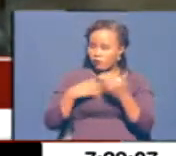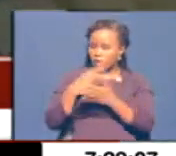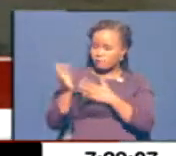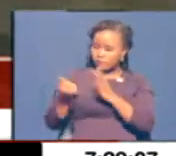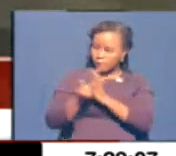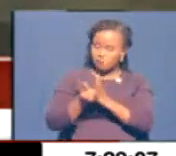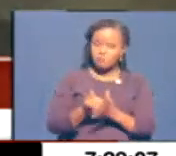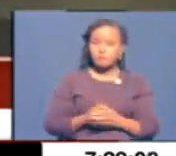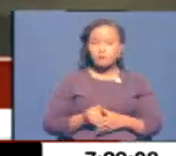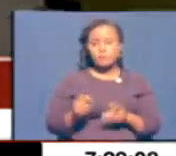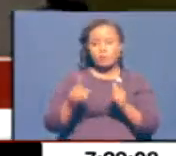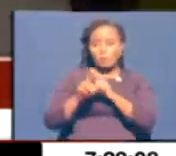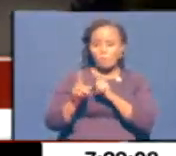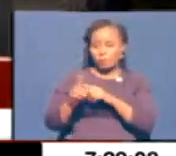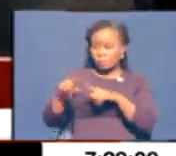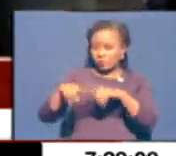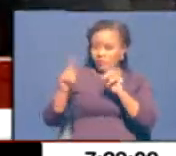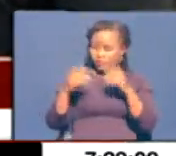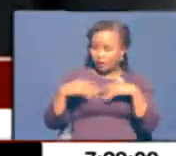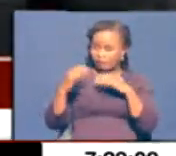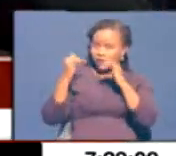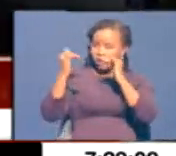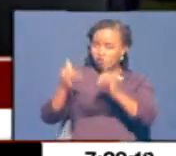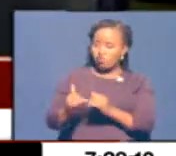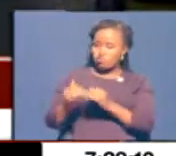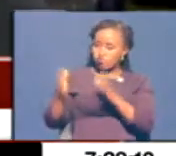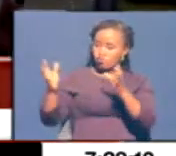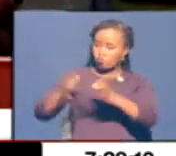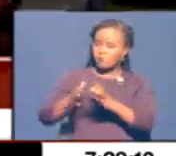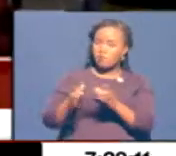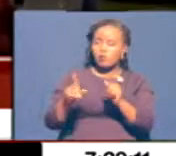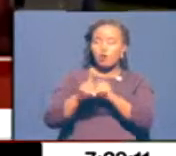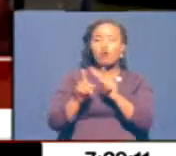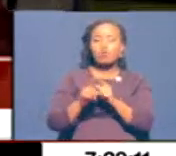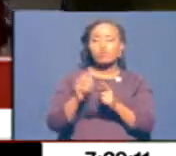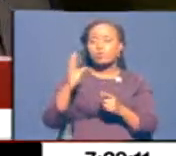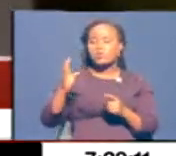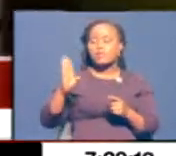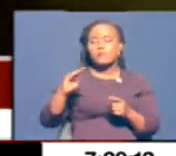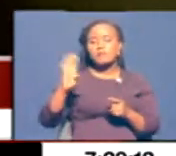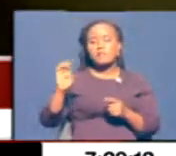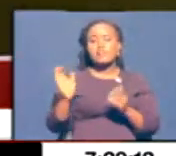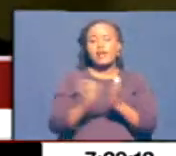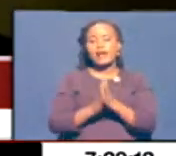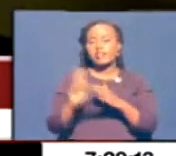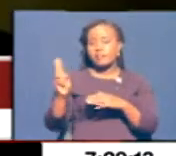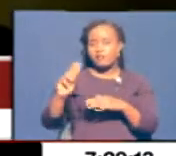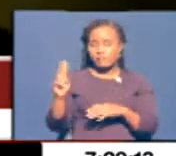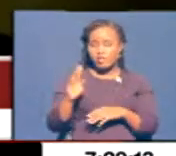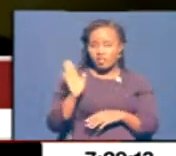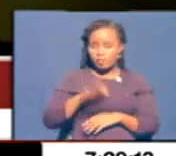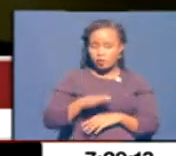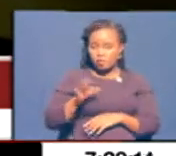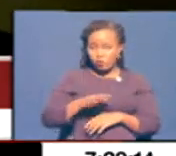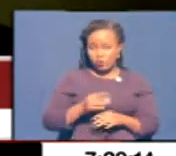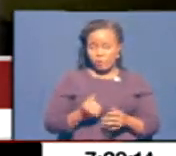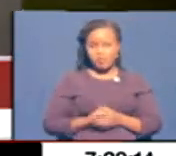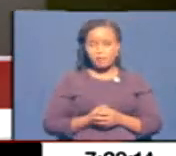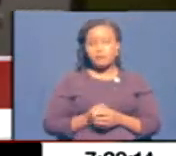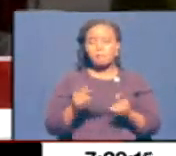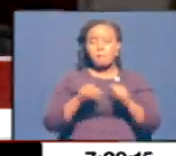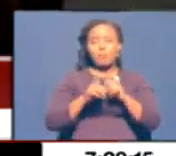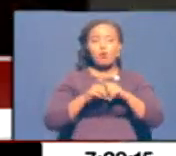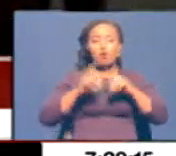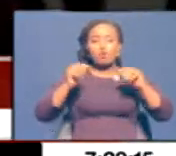kundi B inajumuisha New Generation, Yay Joint Stars, CBE na Vihiga Queens. Wakati huo huo, meneja wa timu